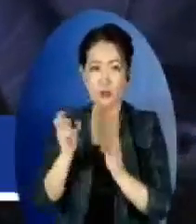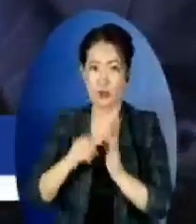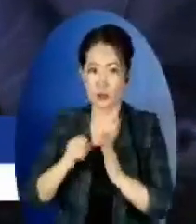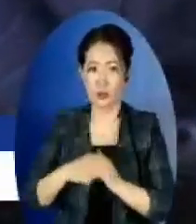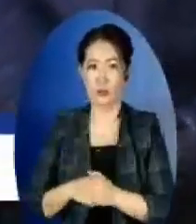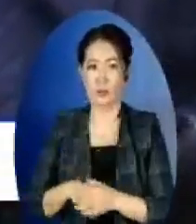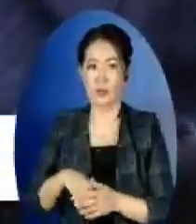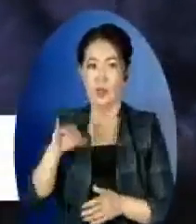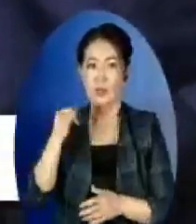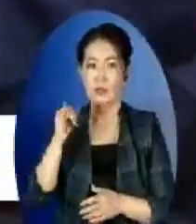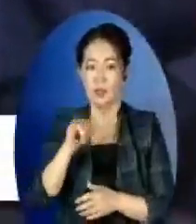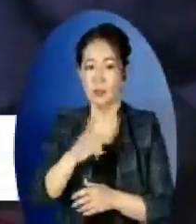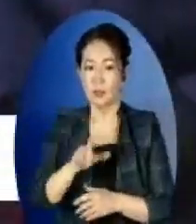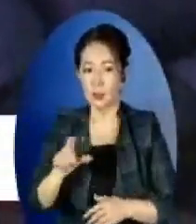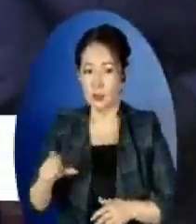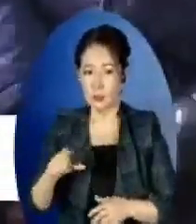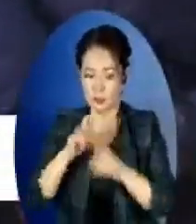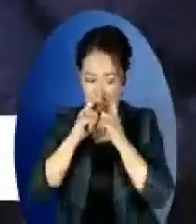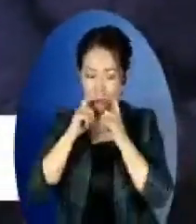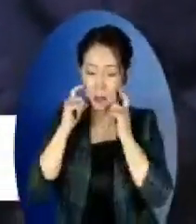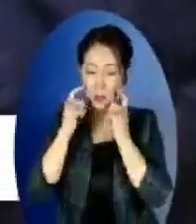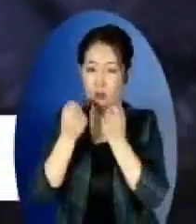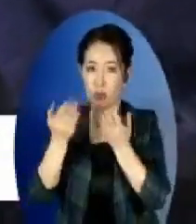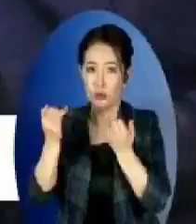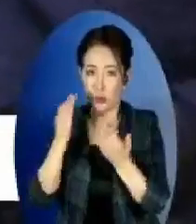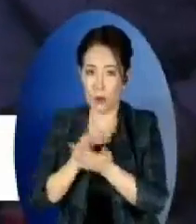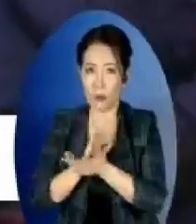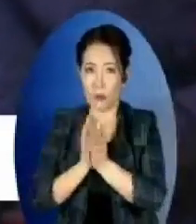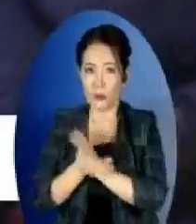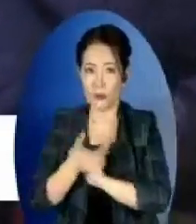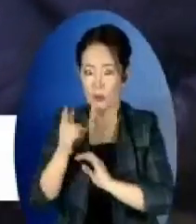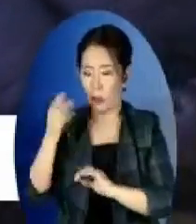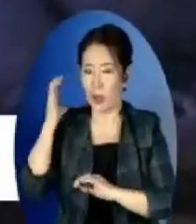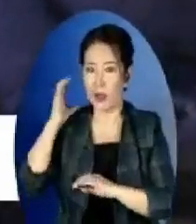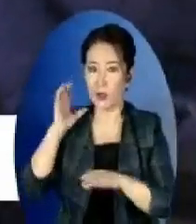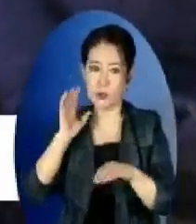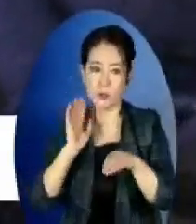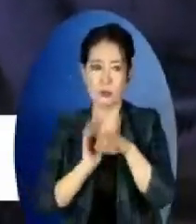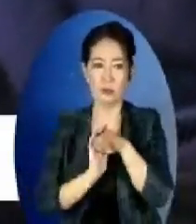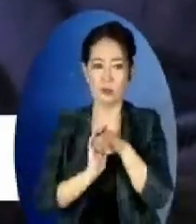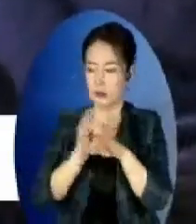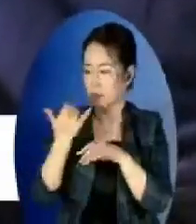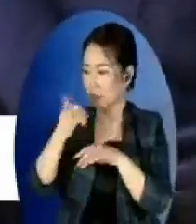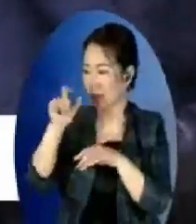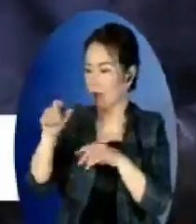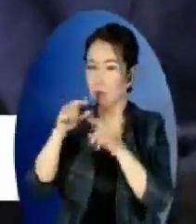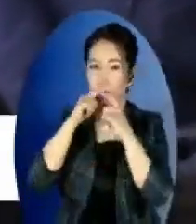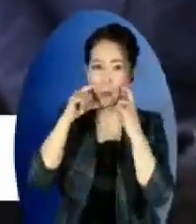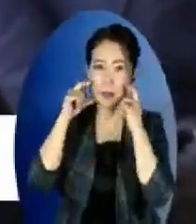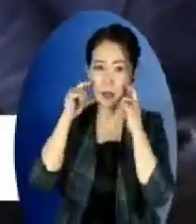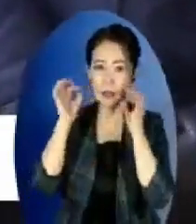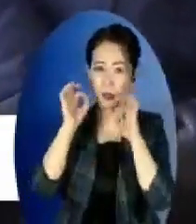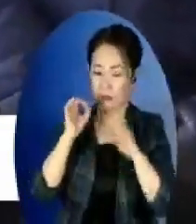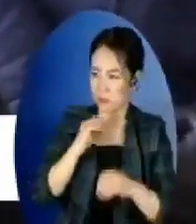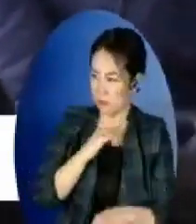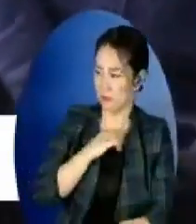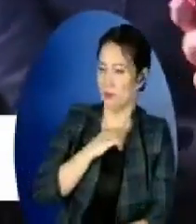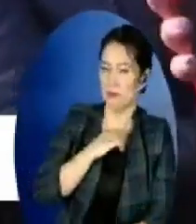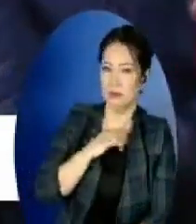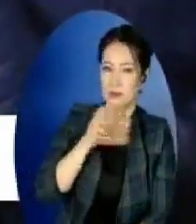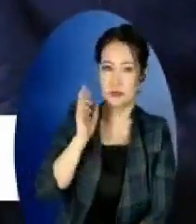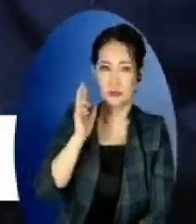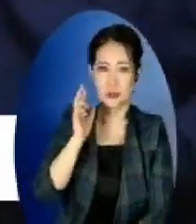Зарим хүмүүс яг нь ихэнх нь зүүж л байналаа. Гэхдээ бас нэг одоо ингээд автобусанд ороод ирэхэд чинь маскгүй явж байгаа хүн бол аюу тийм сонин